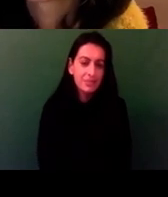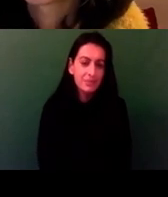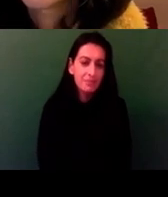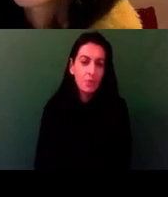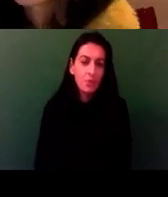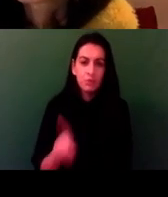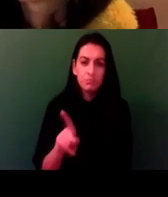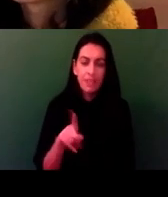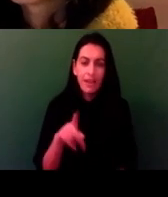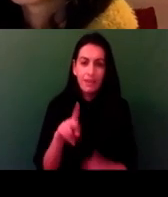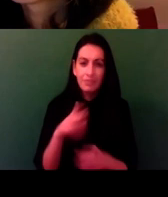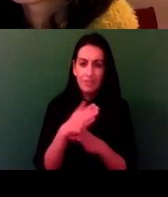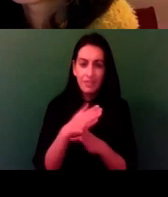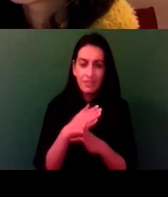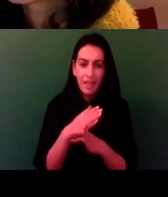korkuyorum.